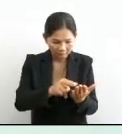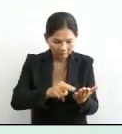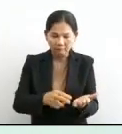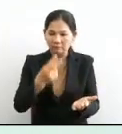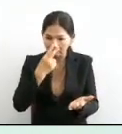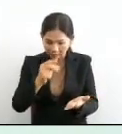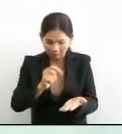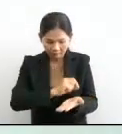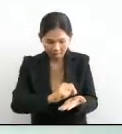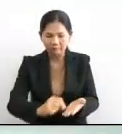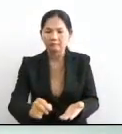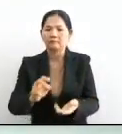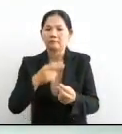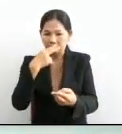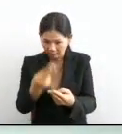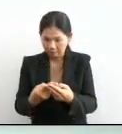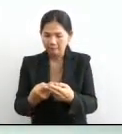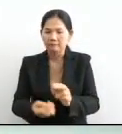con sơ xê chấm lại